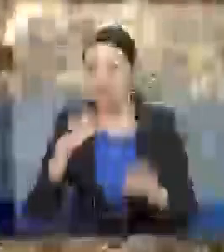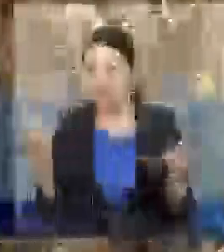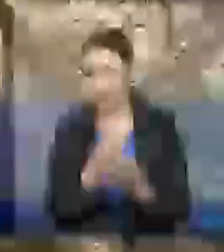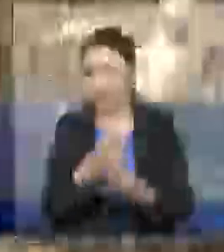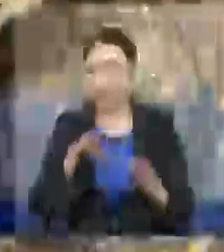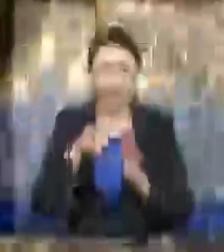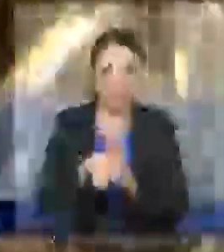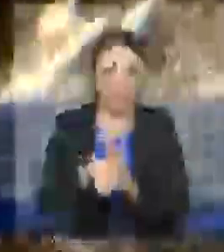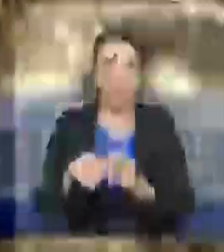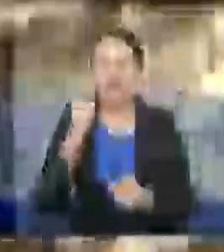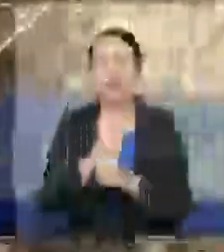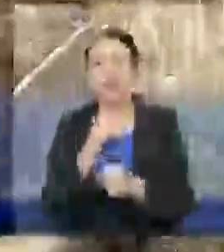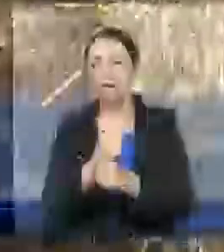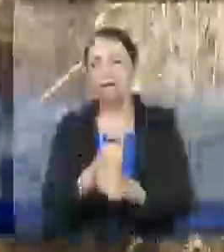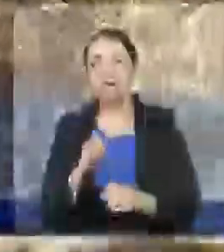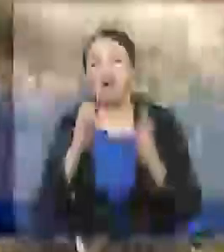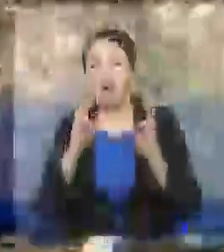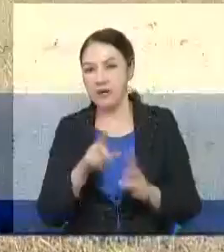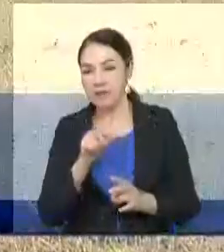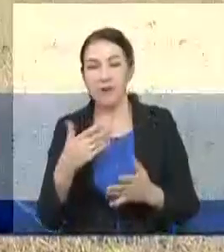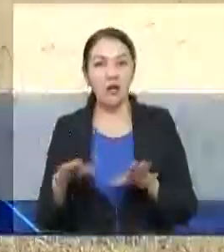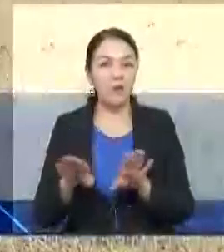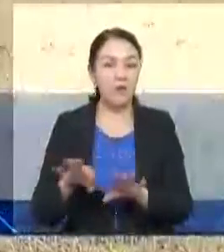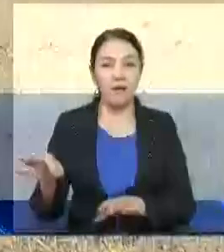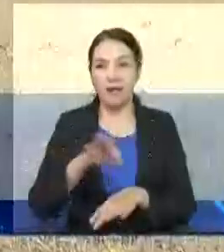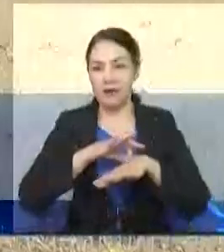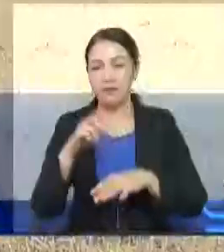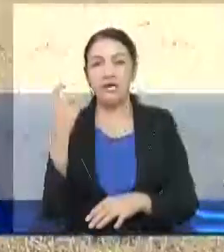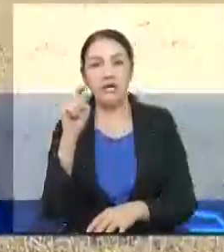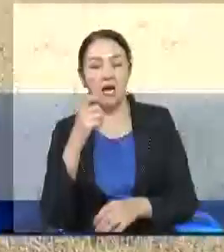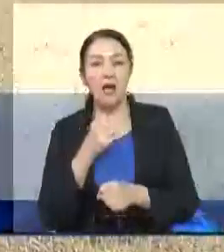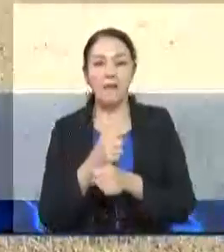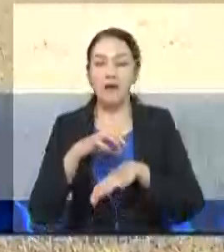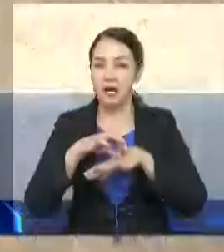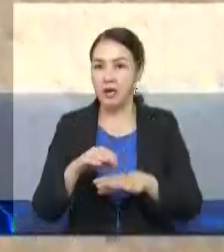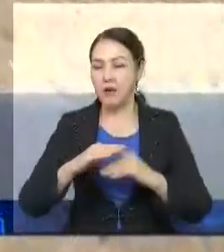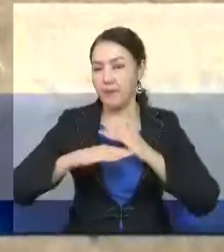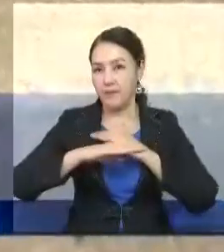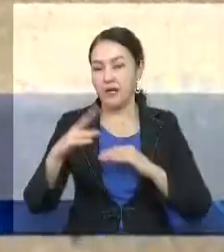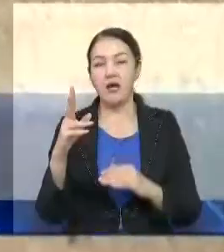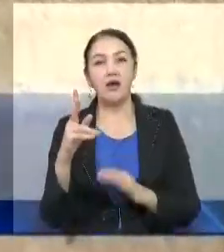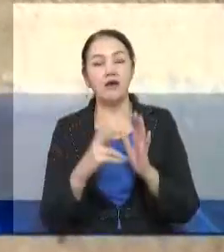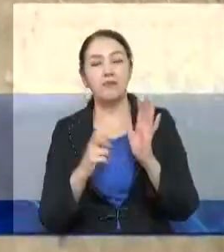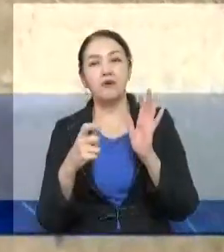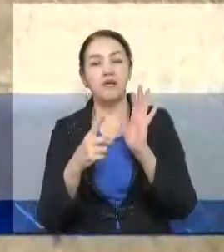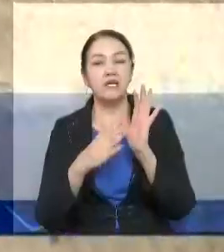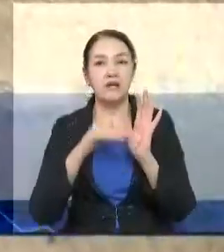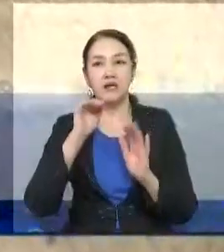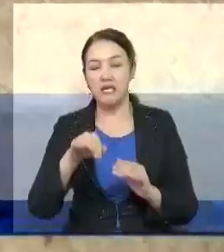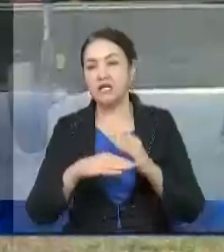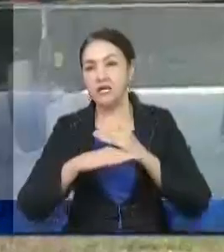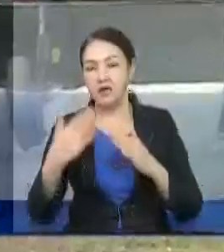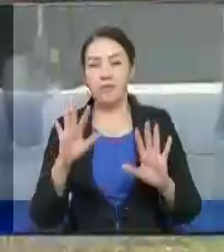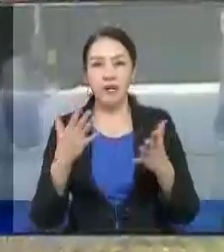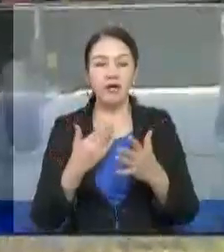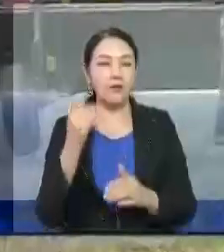необходимость в дополнительной обработке от вредителей. В целом по области проведена химическая обработка на площади 709 тысяч гектаров. Ситуация